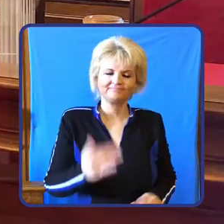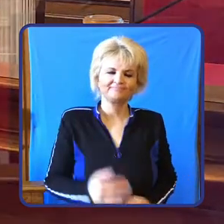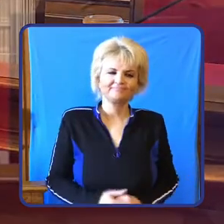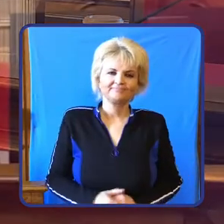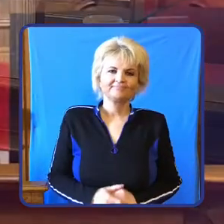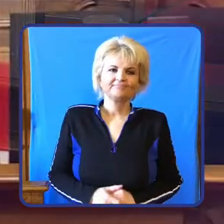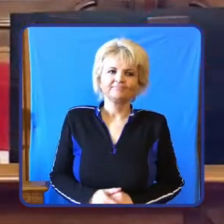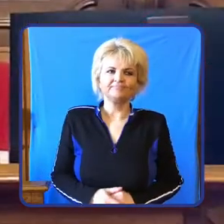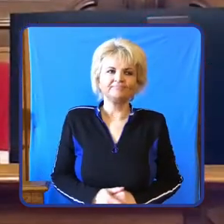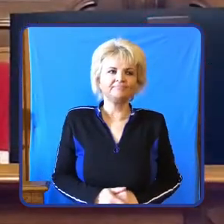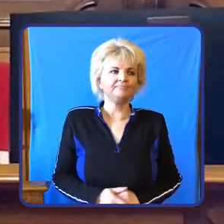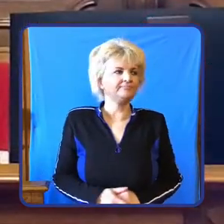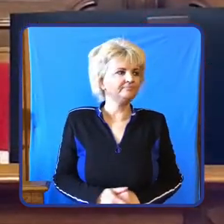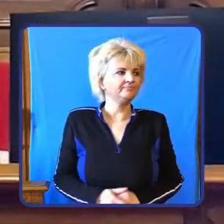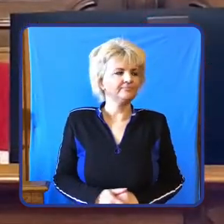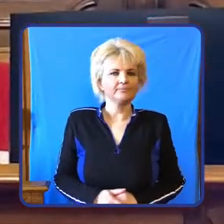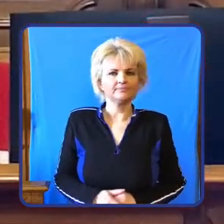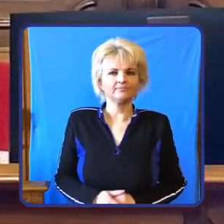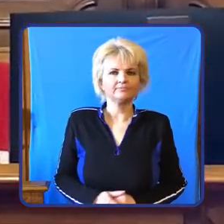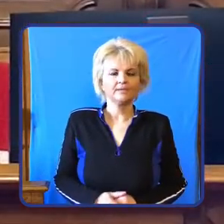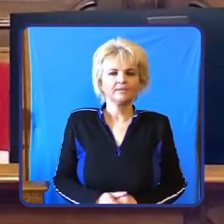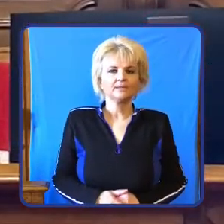kérdést.